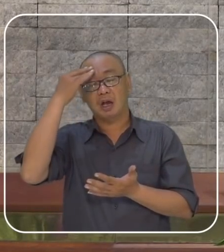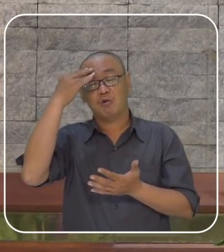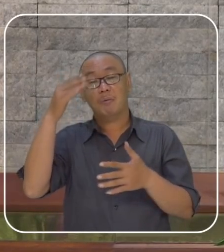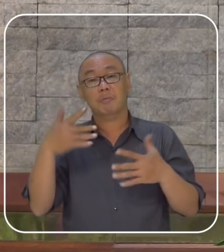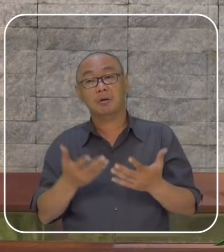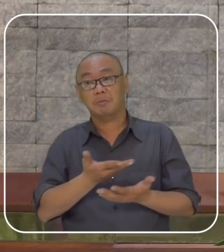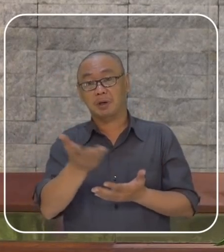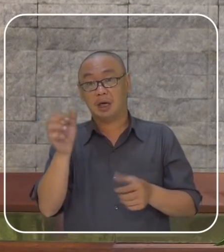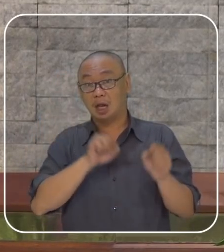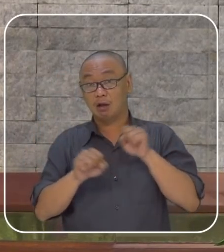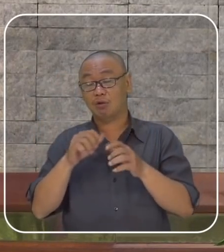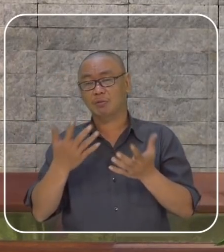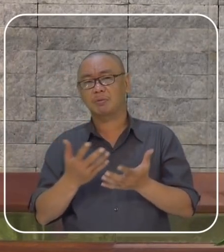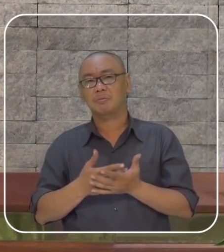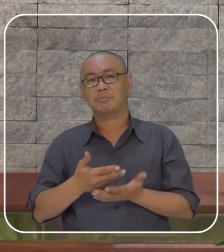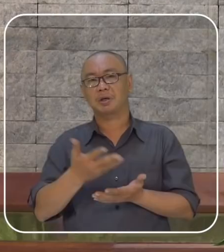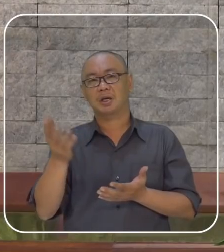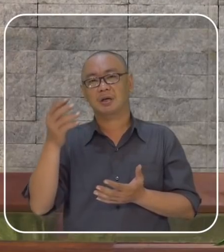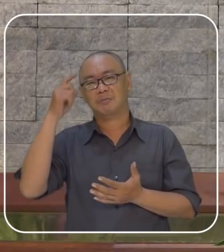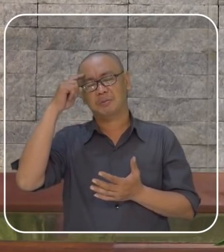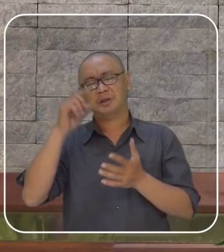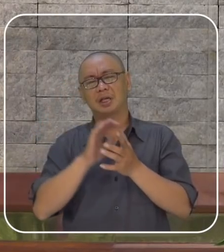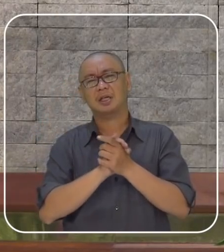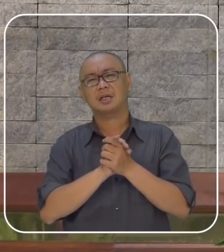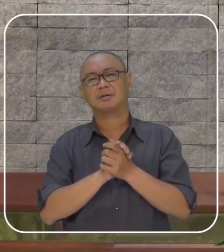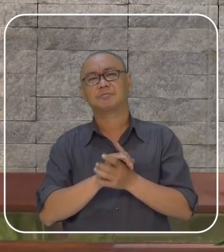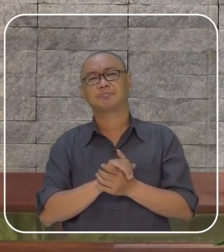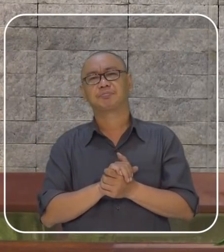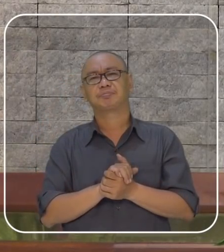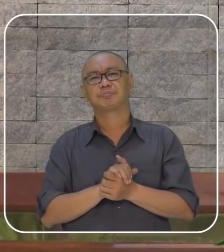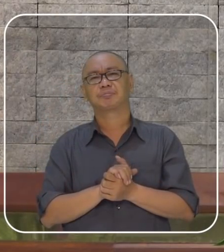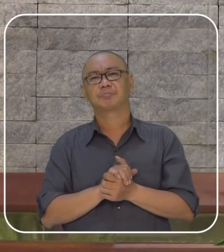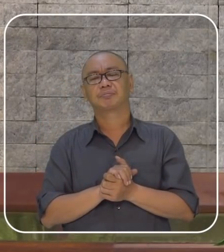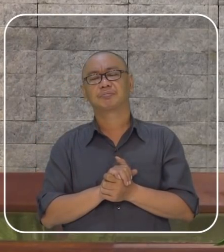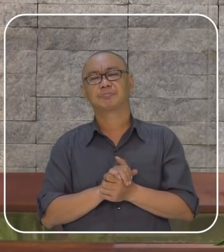mereka lakukan, apa yang mereka imani, apa yang mereka percayai.